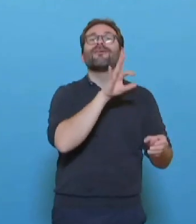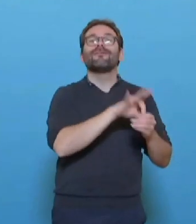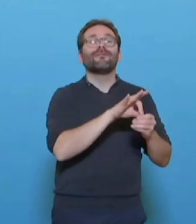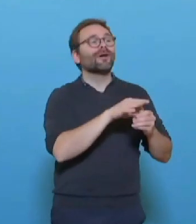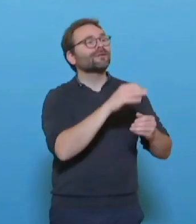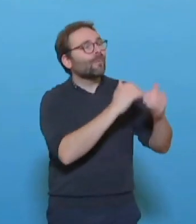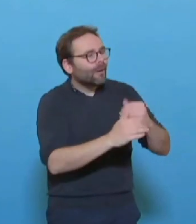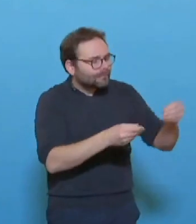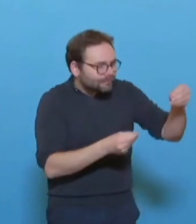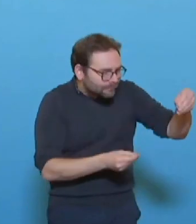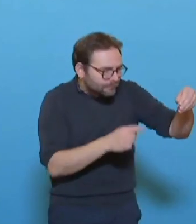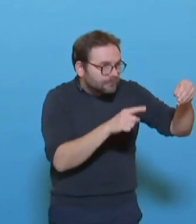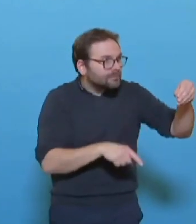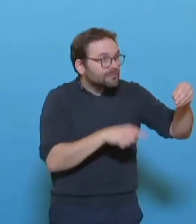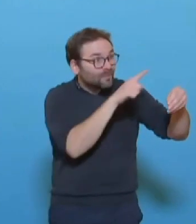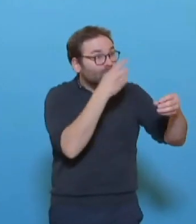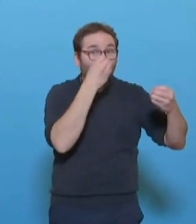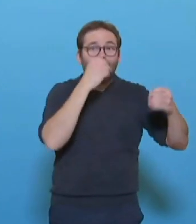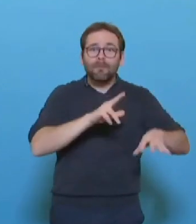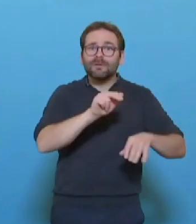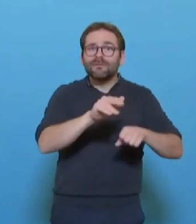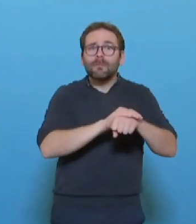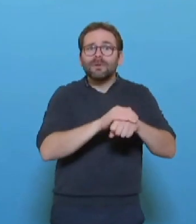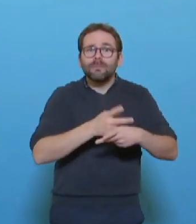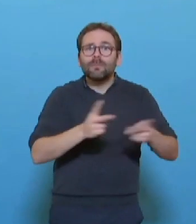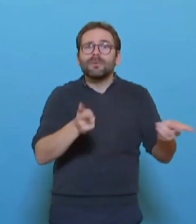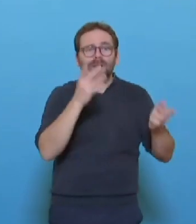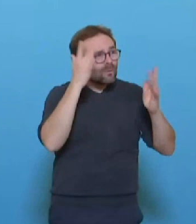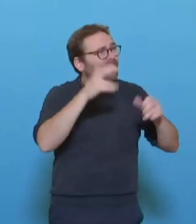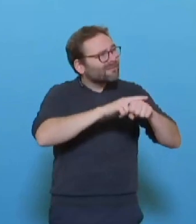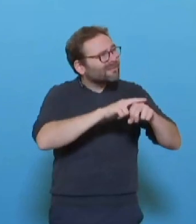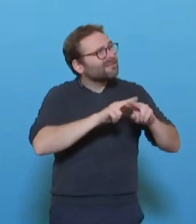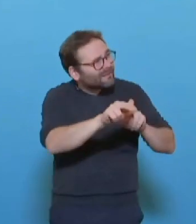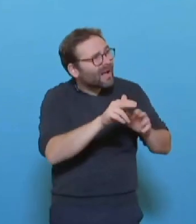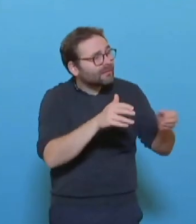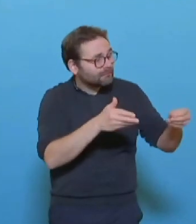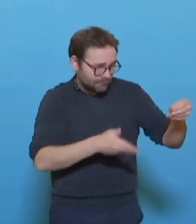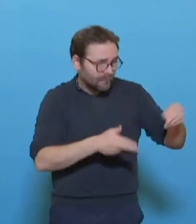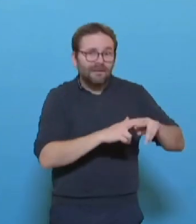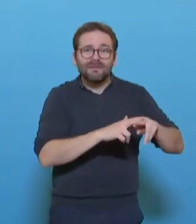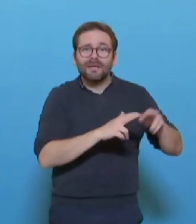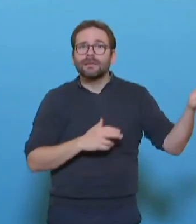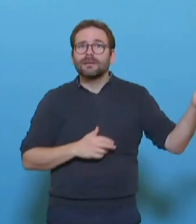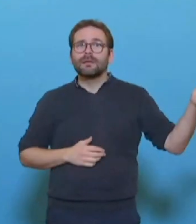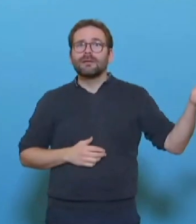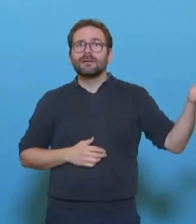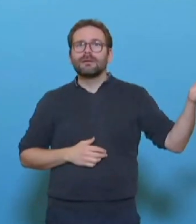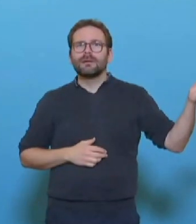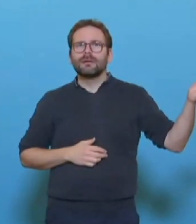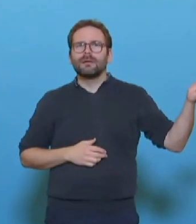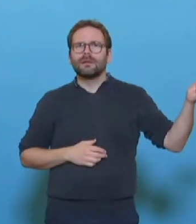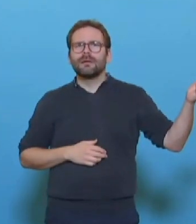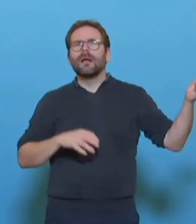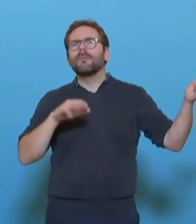quasi-abandon, dans la quasi-totalité de la politique publique culturelle. Alors, je vais vous dire à quoi ça correspond. Puisque